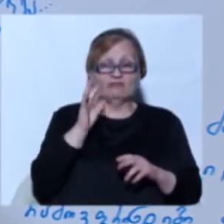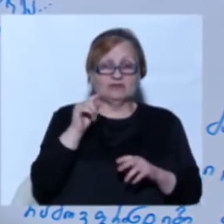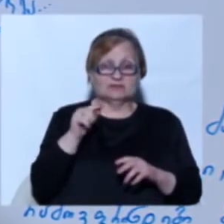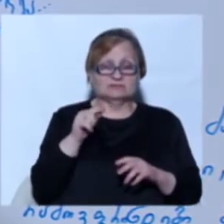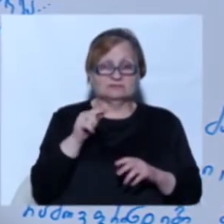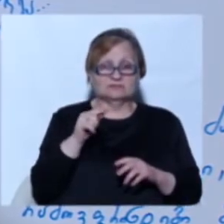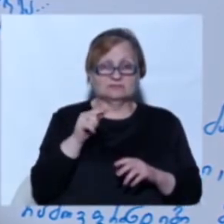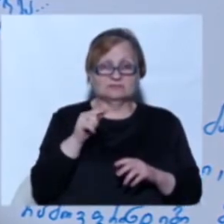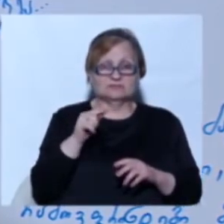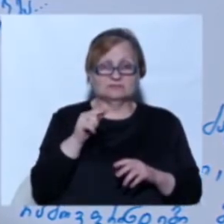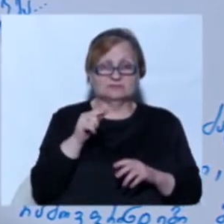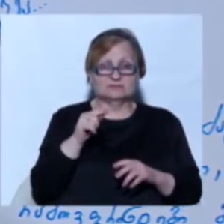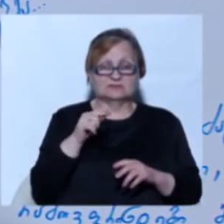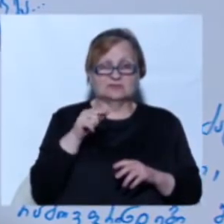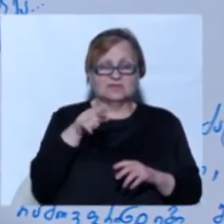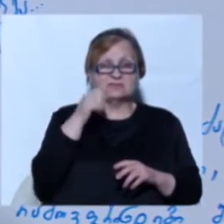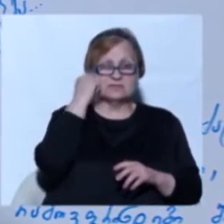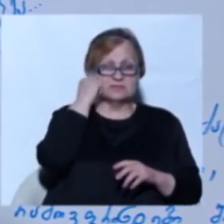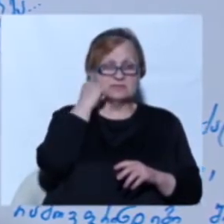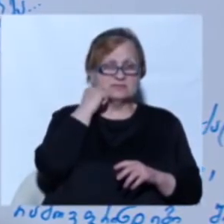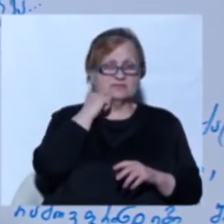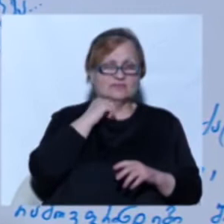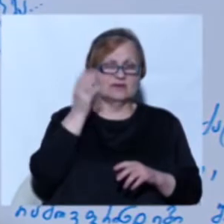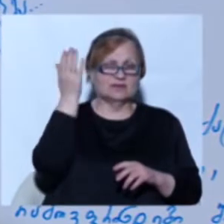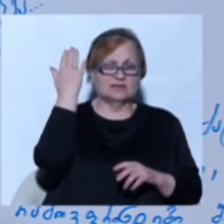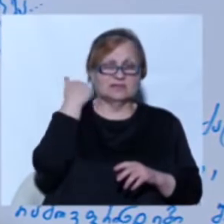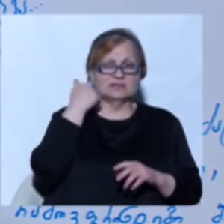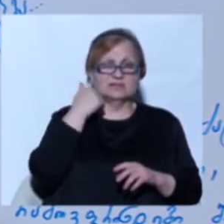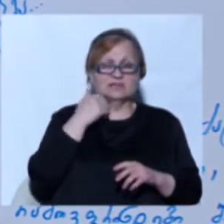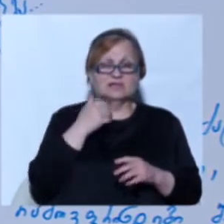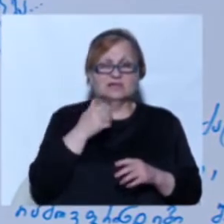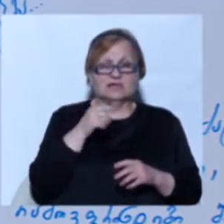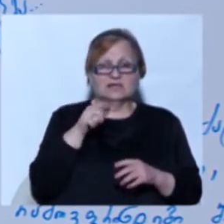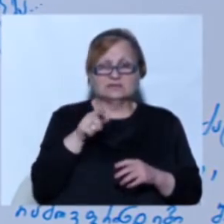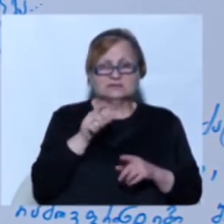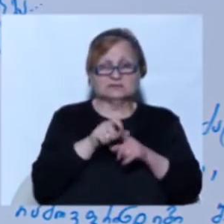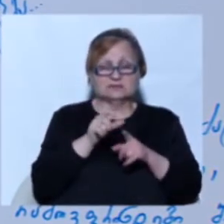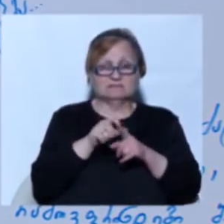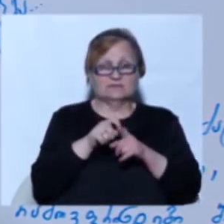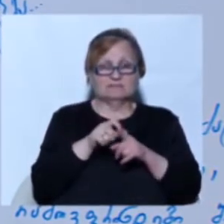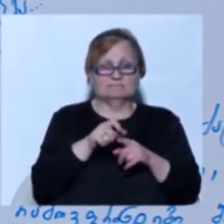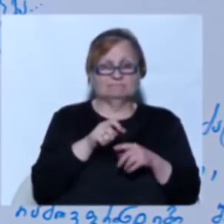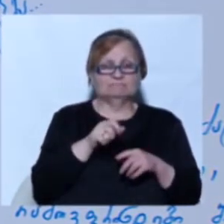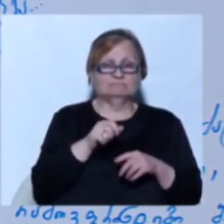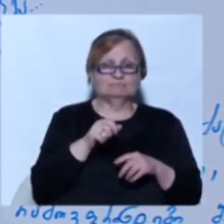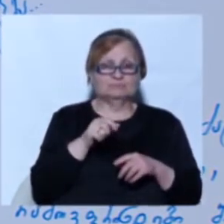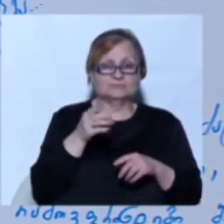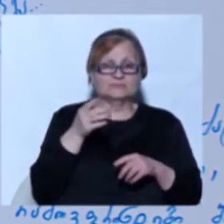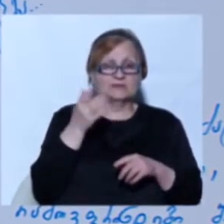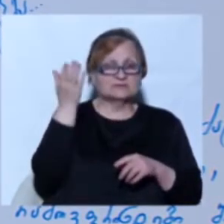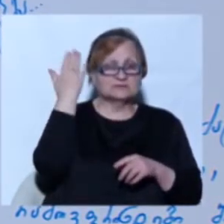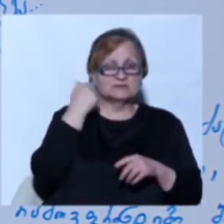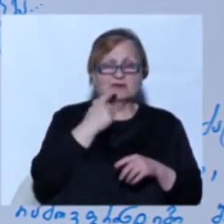როკვა არქაული სიტყვაა. თქვენ იცით რა არის არქაიზმი? ეს არის ძველად